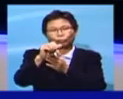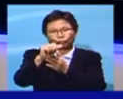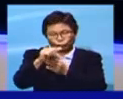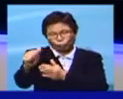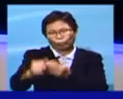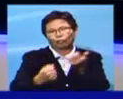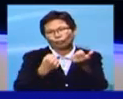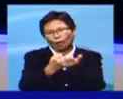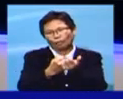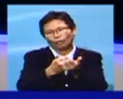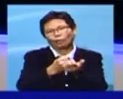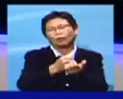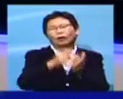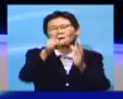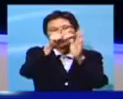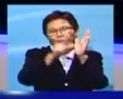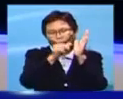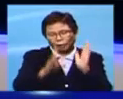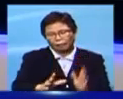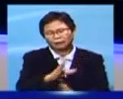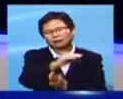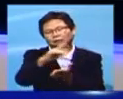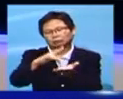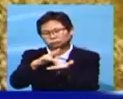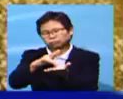membiayai kos guaman dan